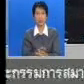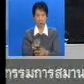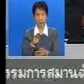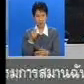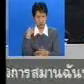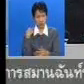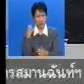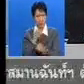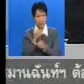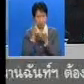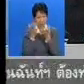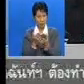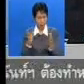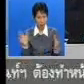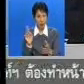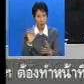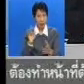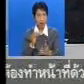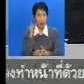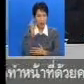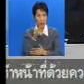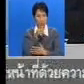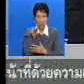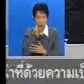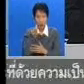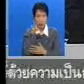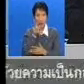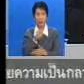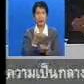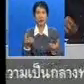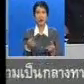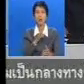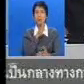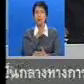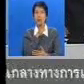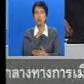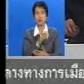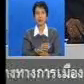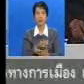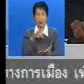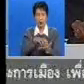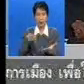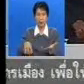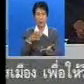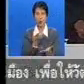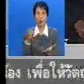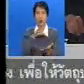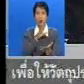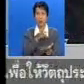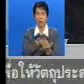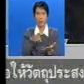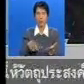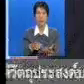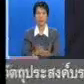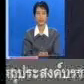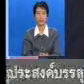ต้องมีการทบทวนในเรื่องของการเข้าไปดูแลสินค้าละเมิดลิขสิทธิ์นะครับล่าสุดเมื่อประมาณ1ชั่วโมงที่แล้วทางกลุ่มผู้ค้าตลาดพัด